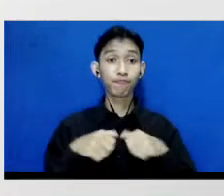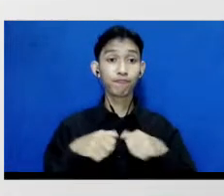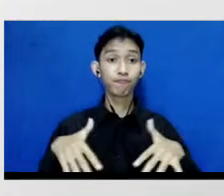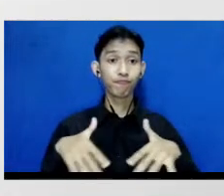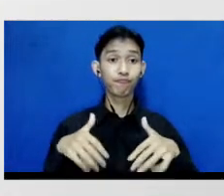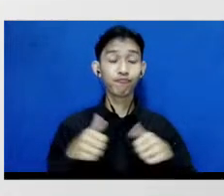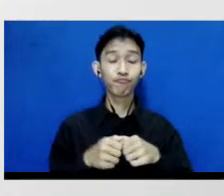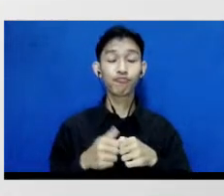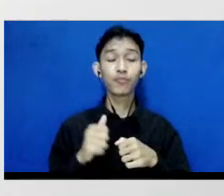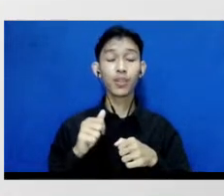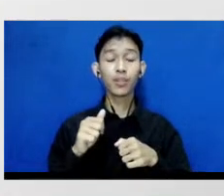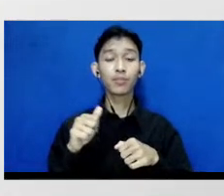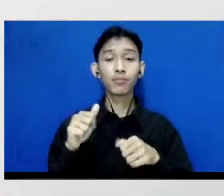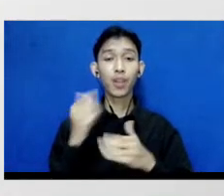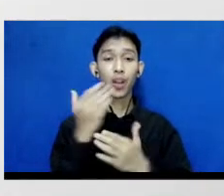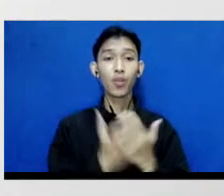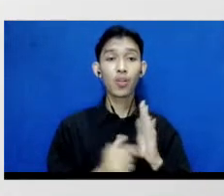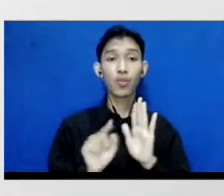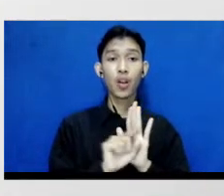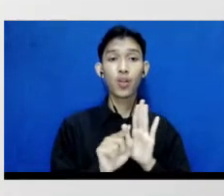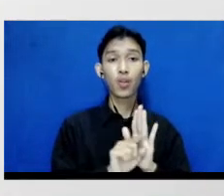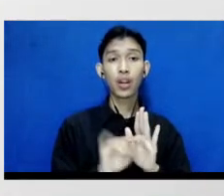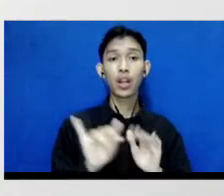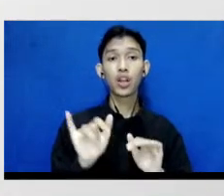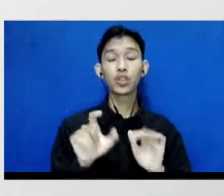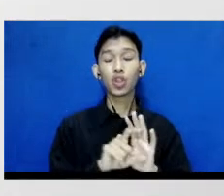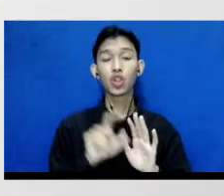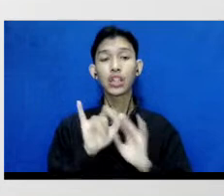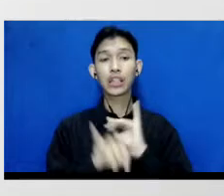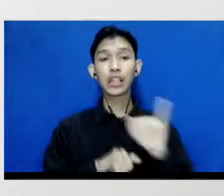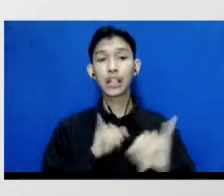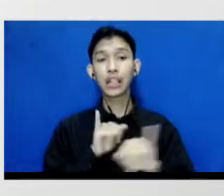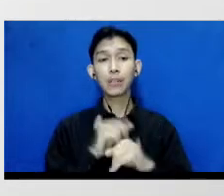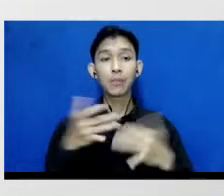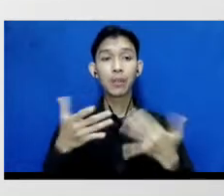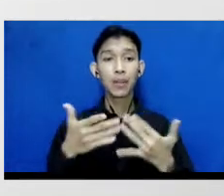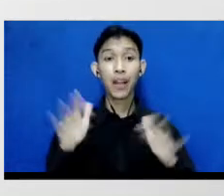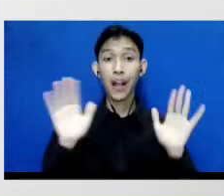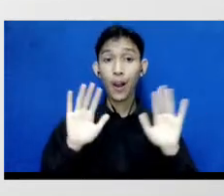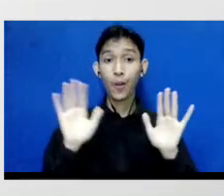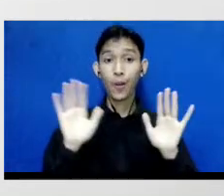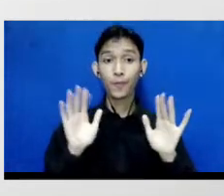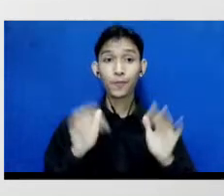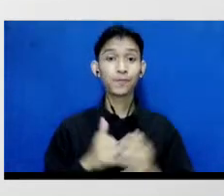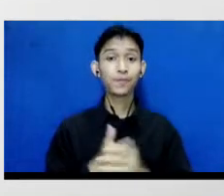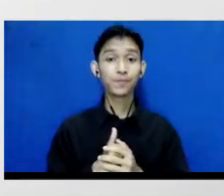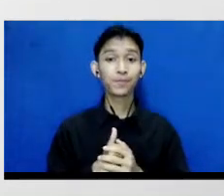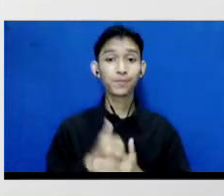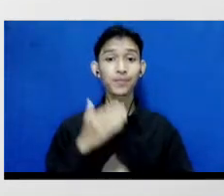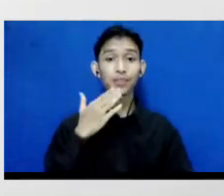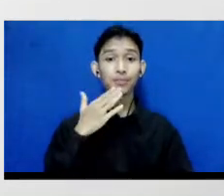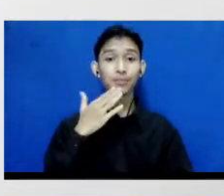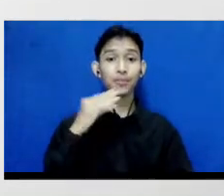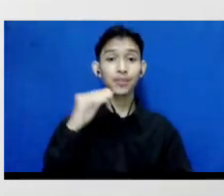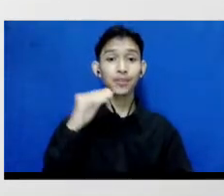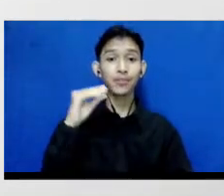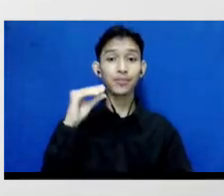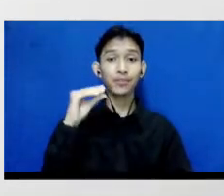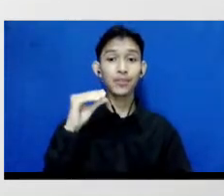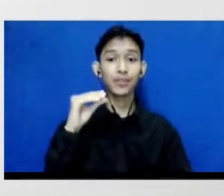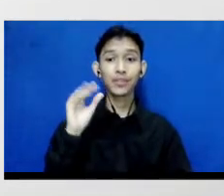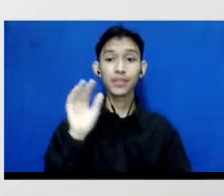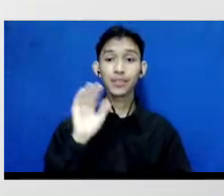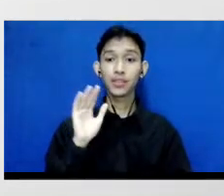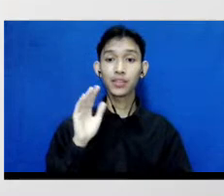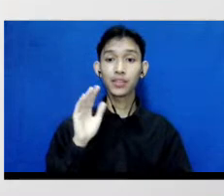peraturan perundang-undangan terkait internet, salah satunya seperti itu. Halo Ibu Shirley. Selamat pagi Bu Malita. Selamat pagi, kabar baik Bu?